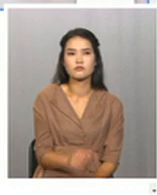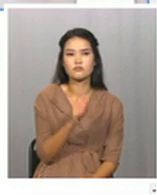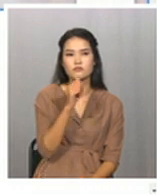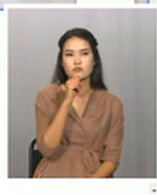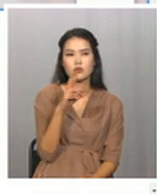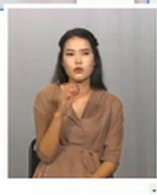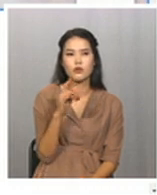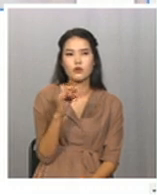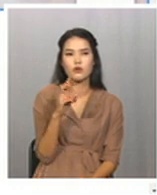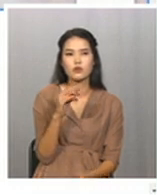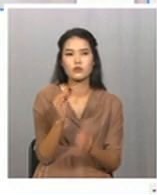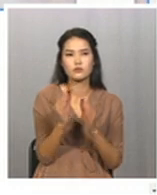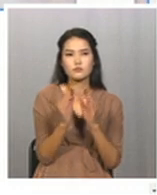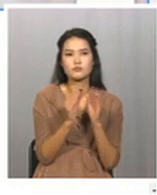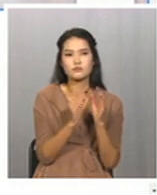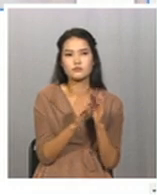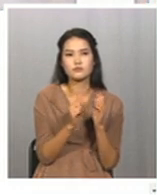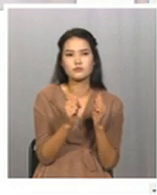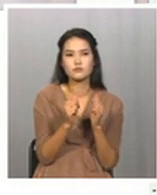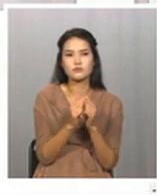Логотиптің астына орналастырайық мәтінді.